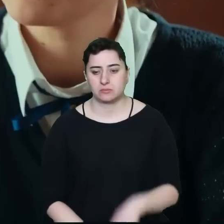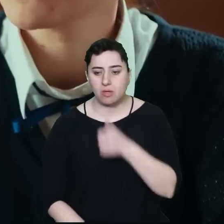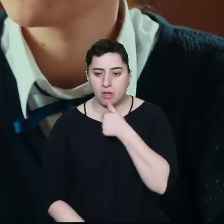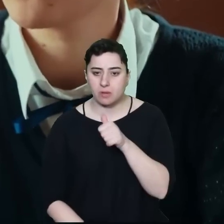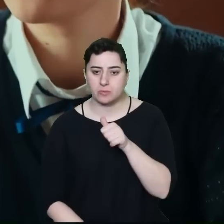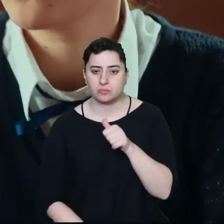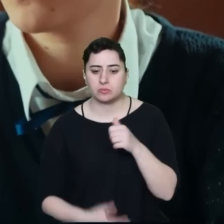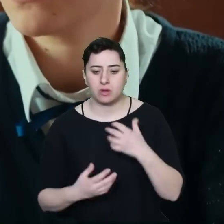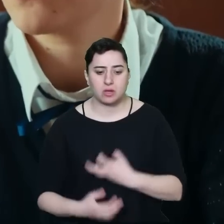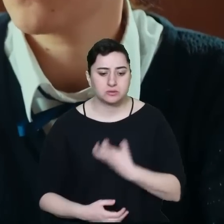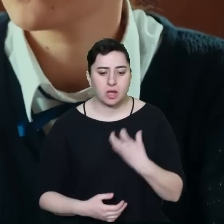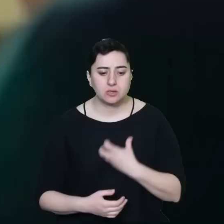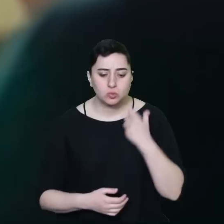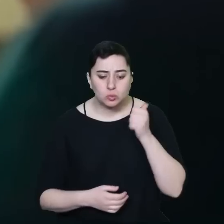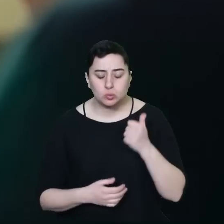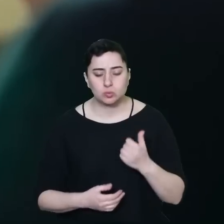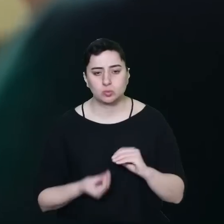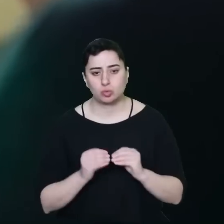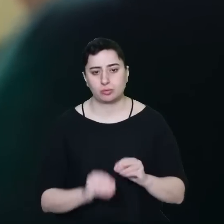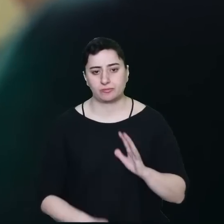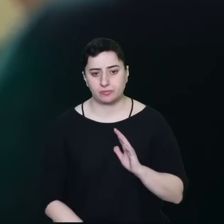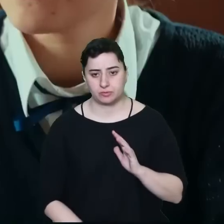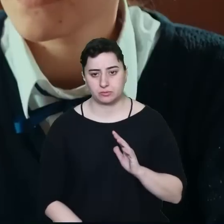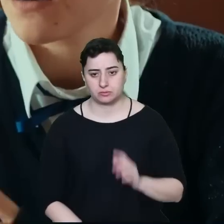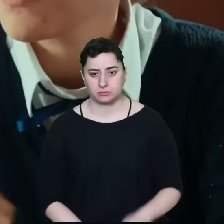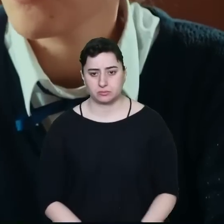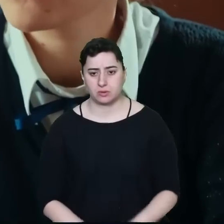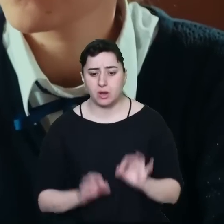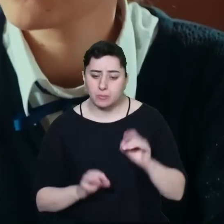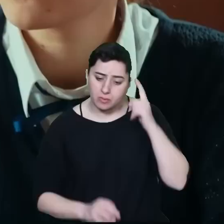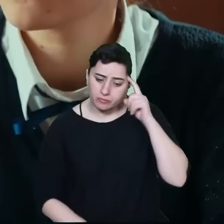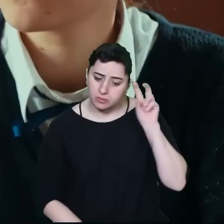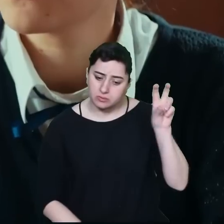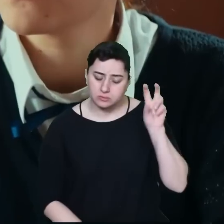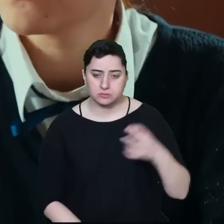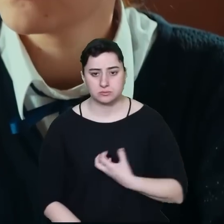Abim çok zor günler geçiriyor hocam. Aklım hep onda.